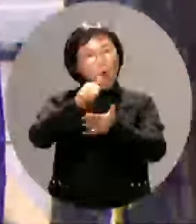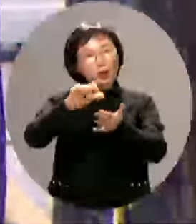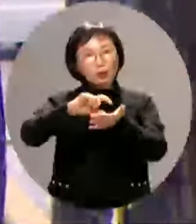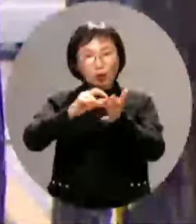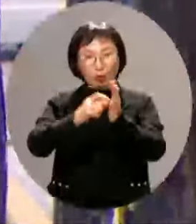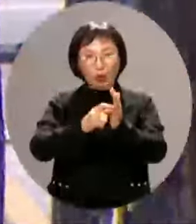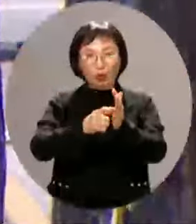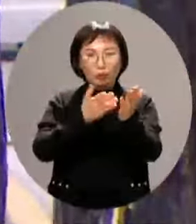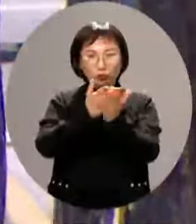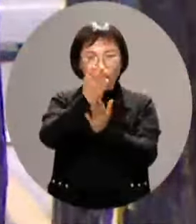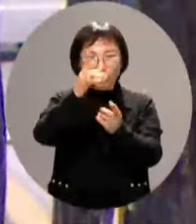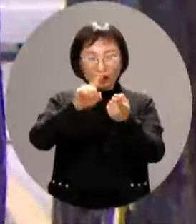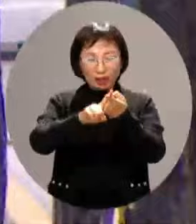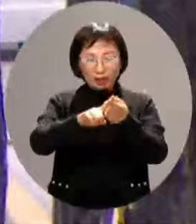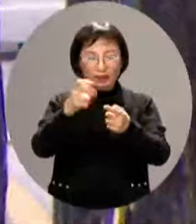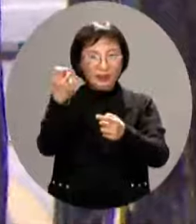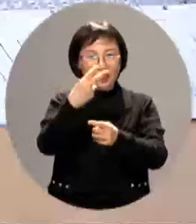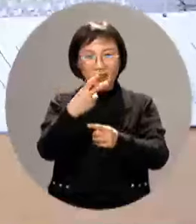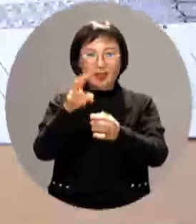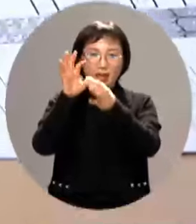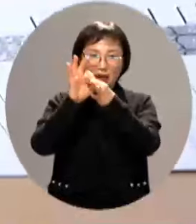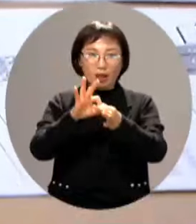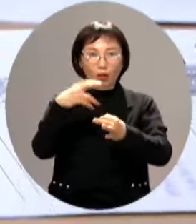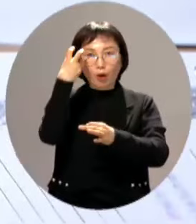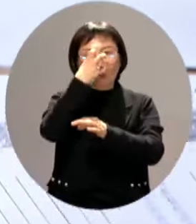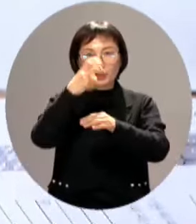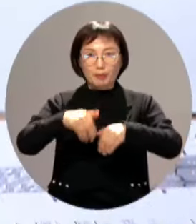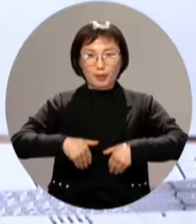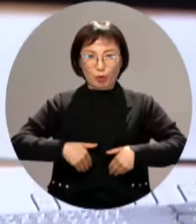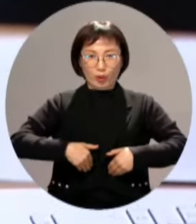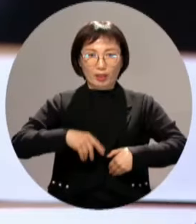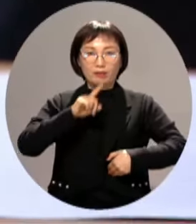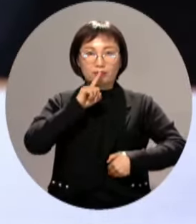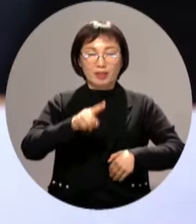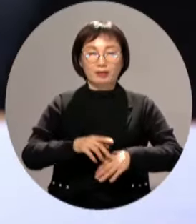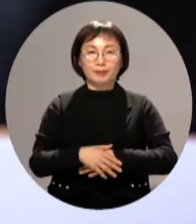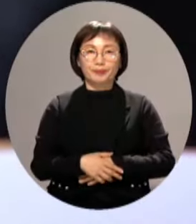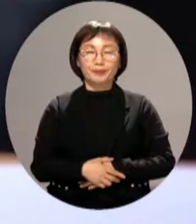장기적으로 검토할 필요가 있다는 지적도 제기되고 있습니다. MBC 뉴스 박찬익입니다.